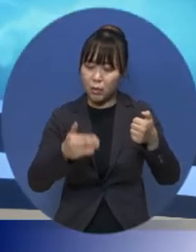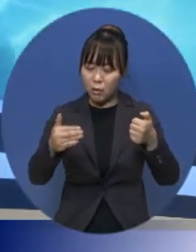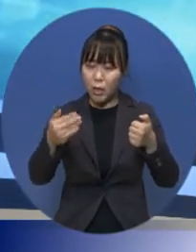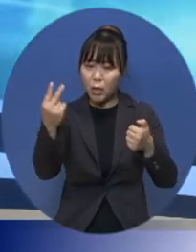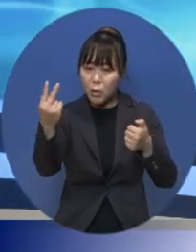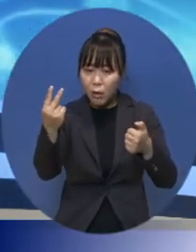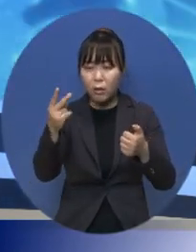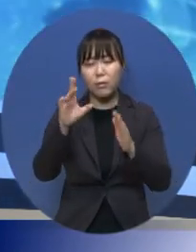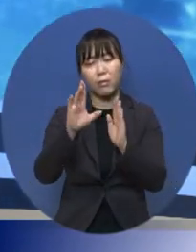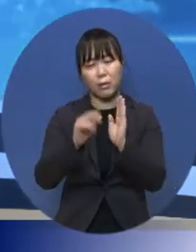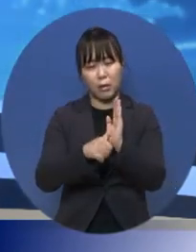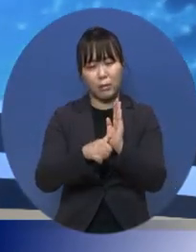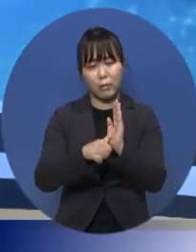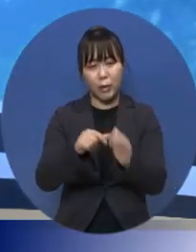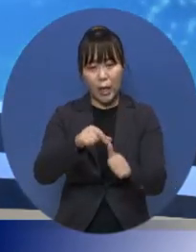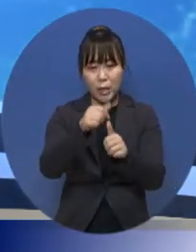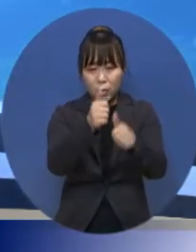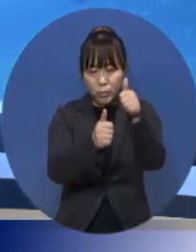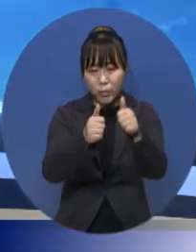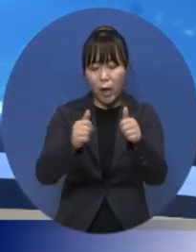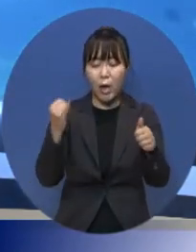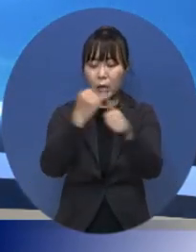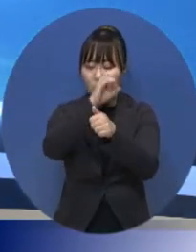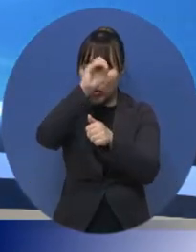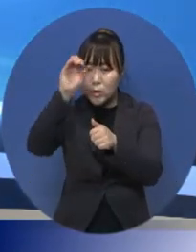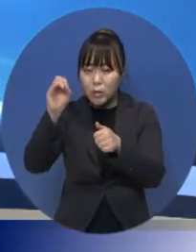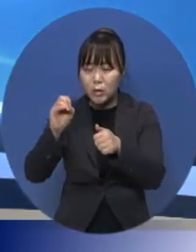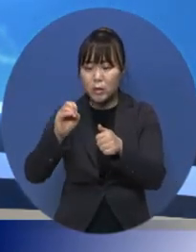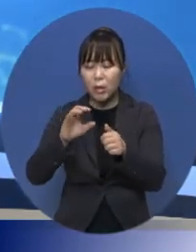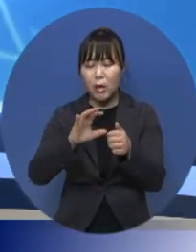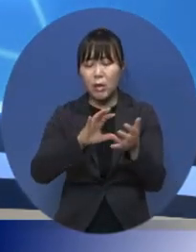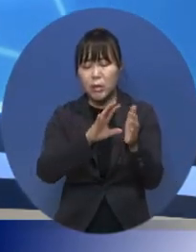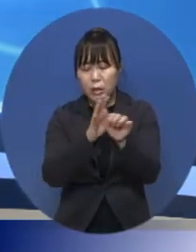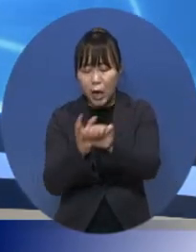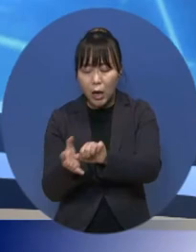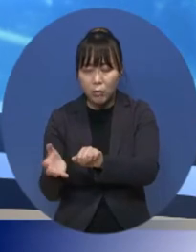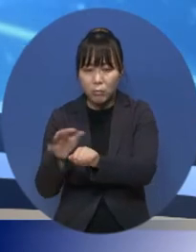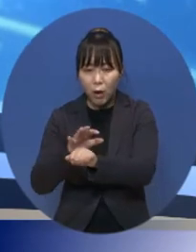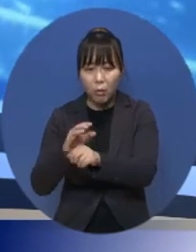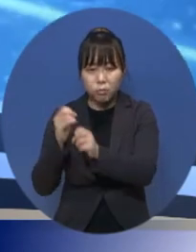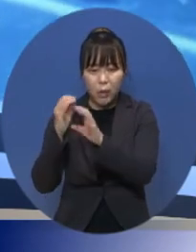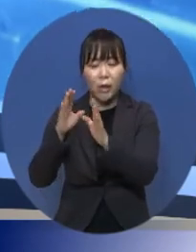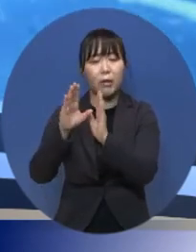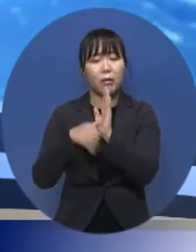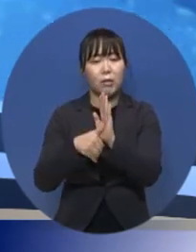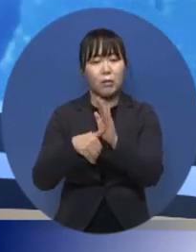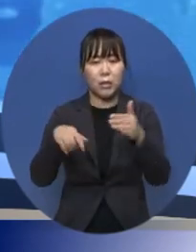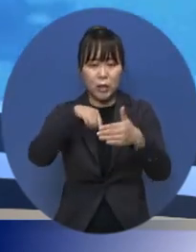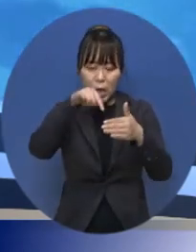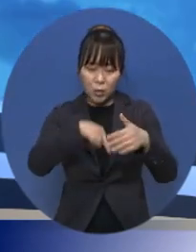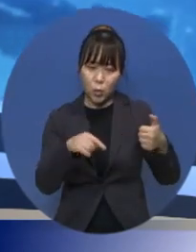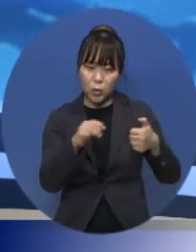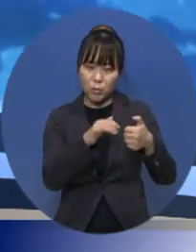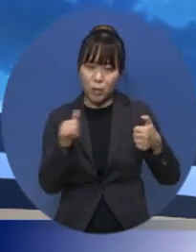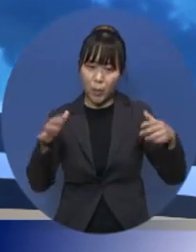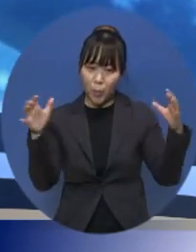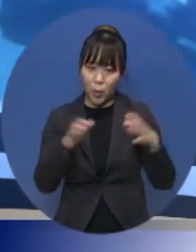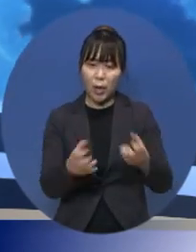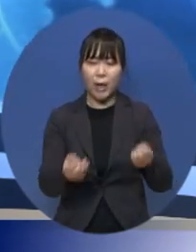전환할 경우 채용시험이나 결혼식, 장례식 등 실내에서 50명 이상 모이는 행사가